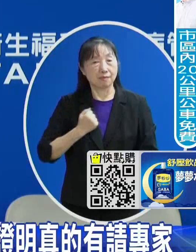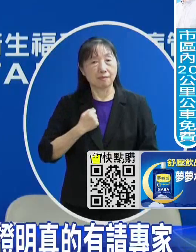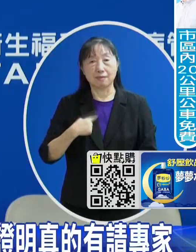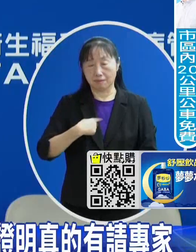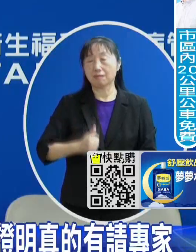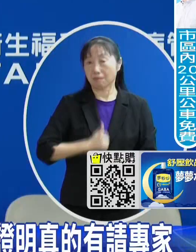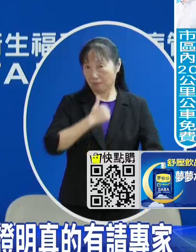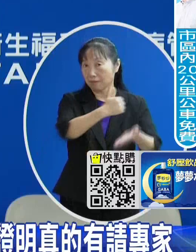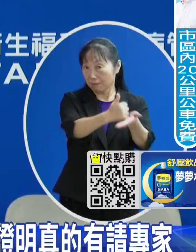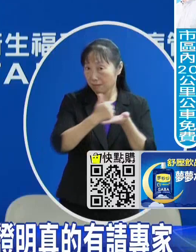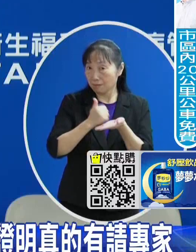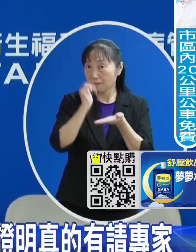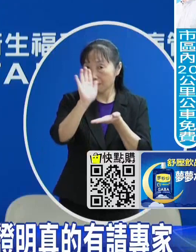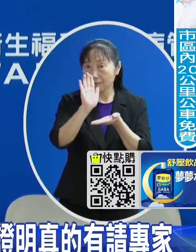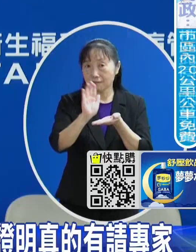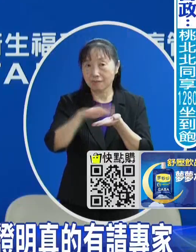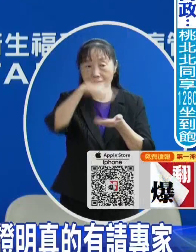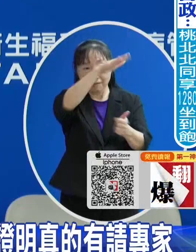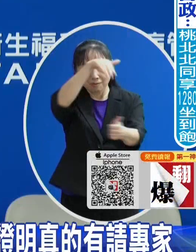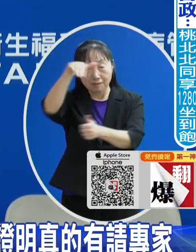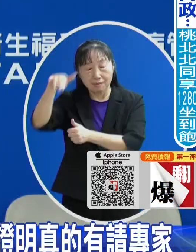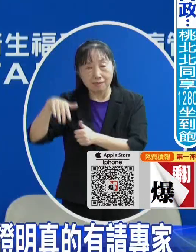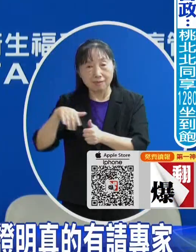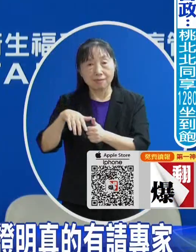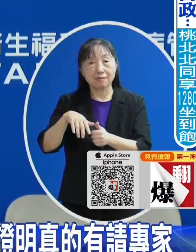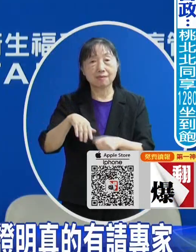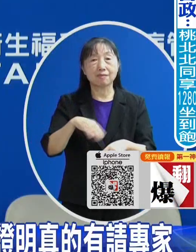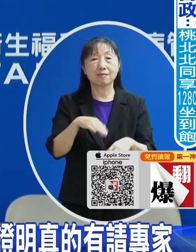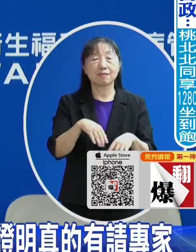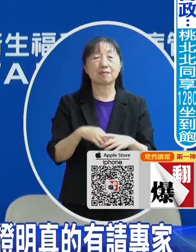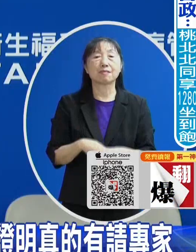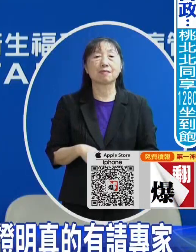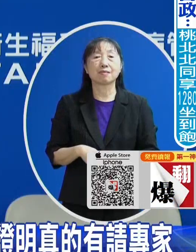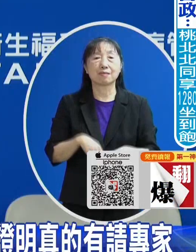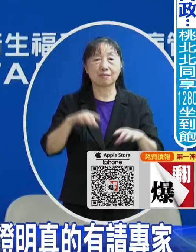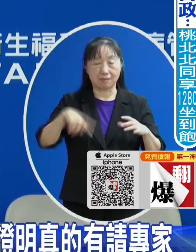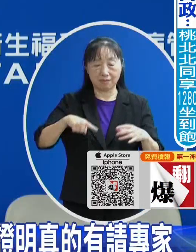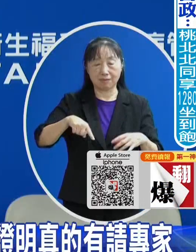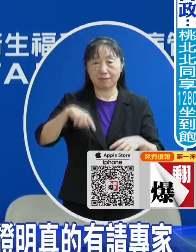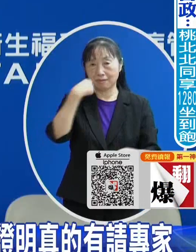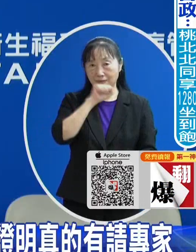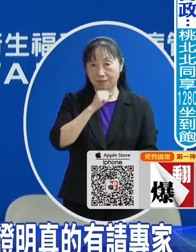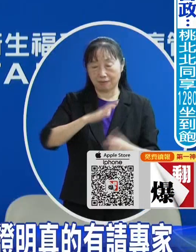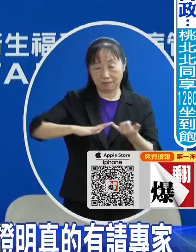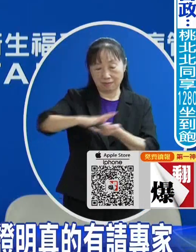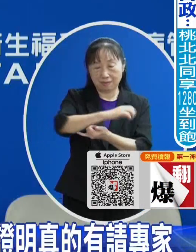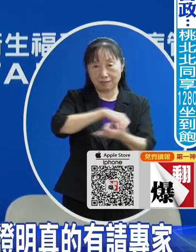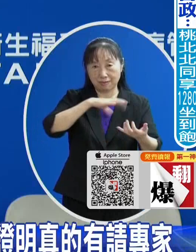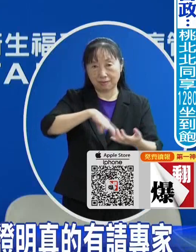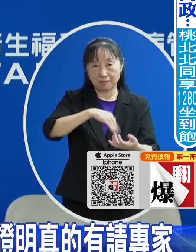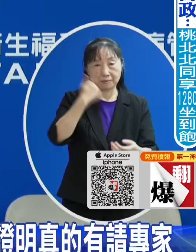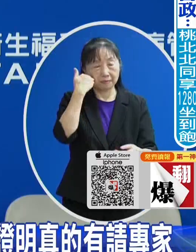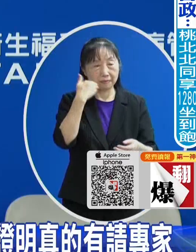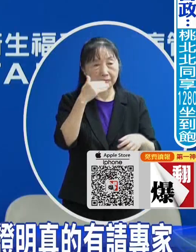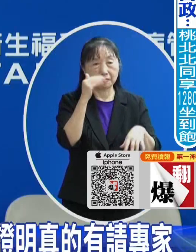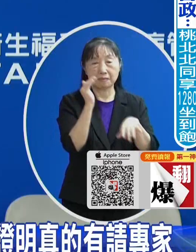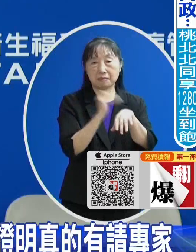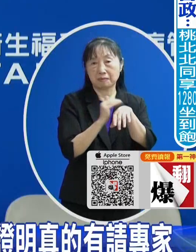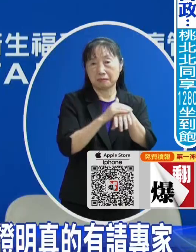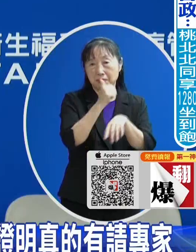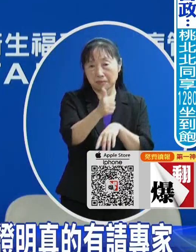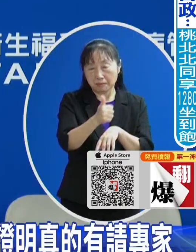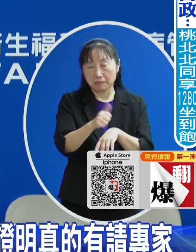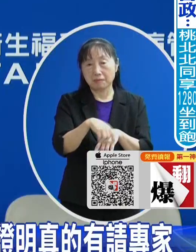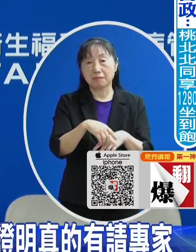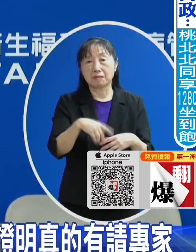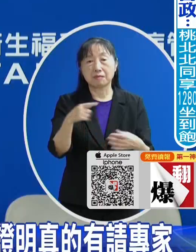确是找了这些专家，也都是从我们国内所屈指的一些医疗单位或学术